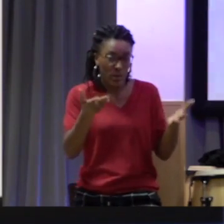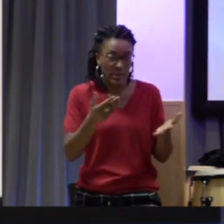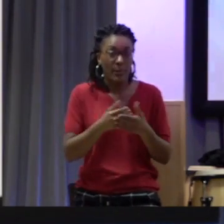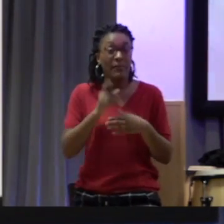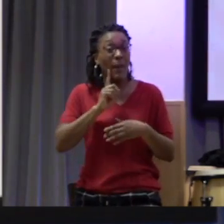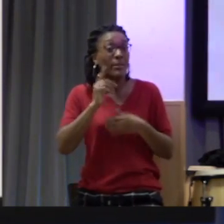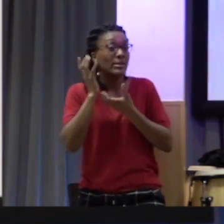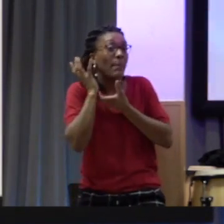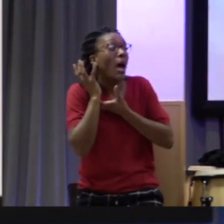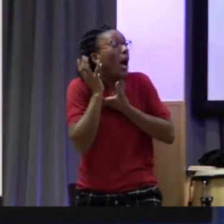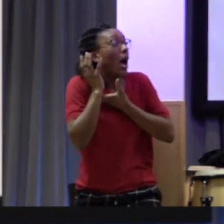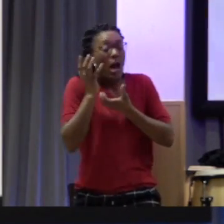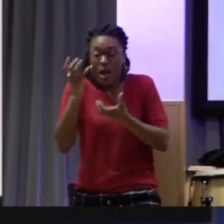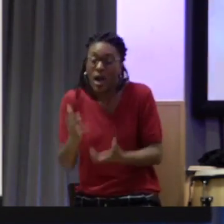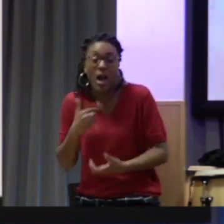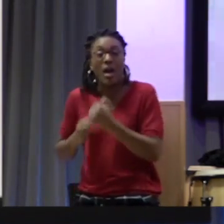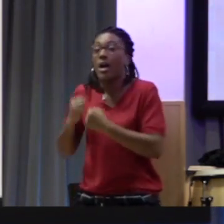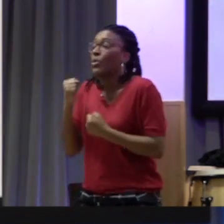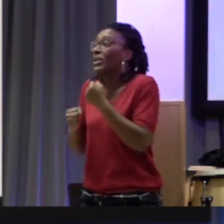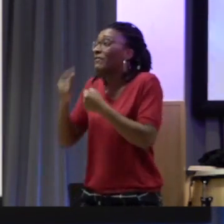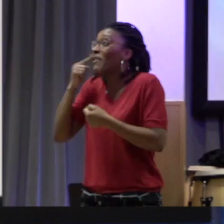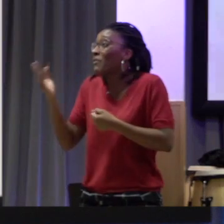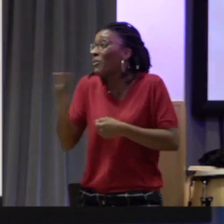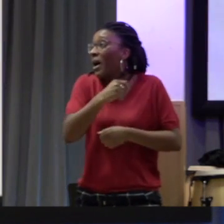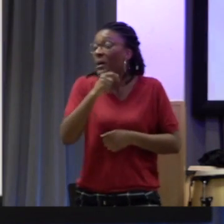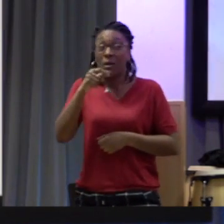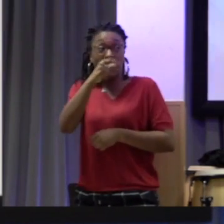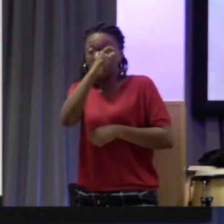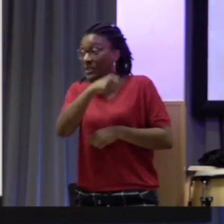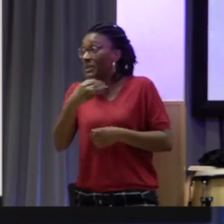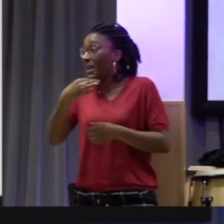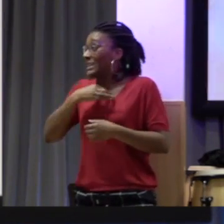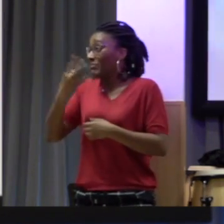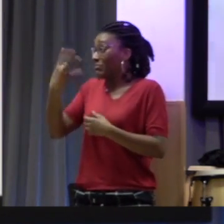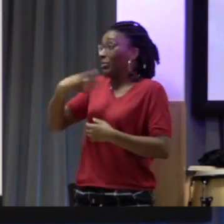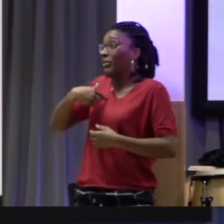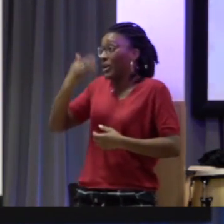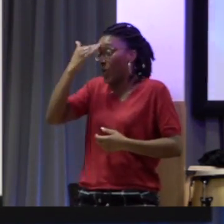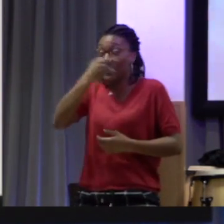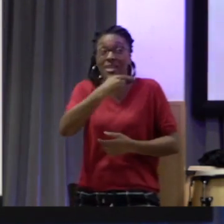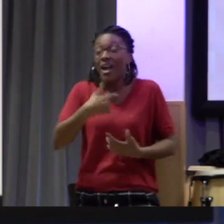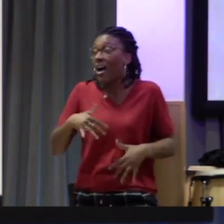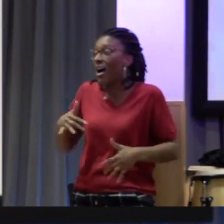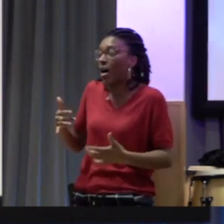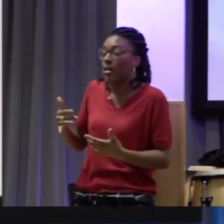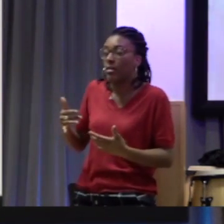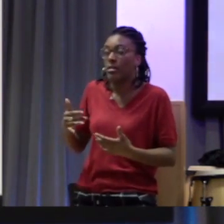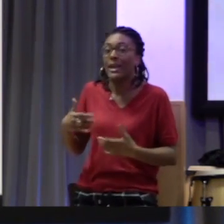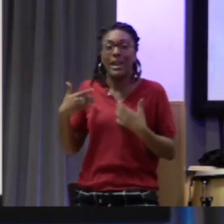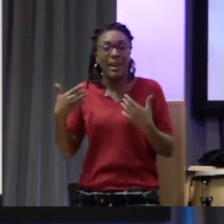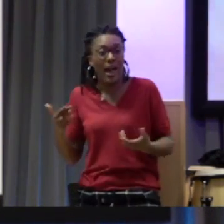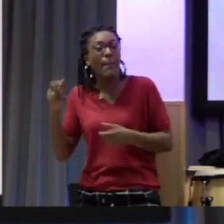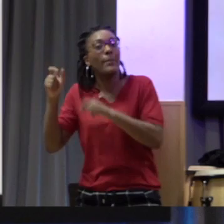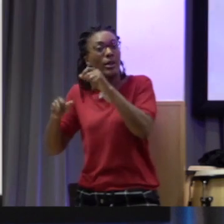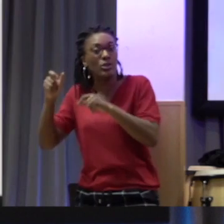monde, venez voir quelqu'un qui a dit ce que je sais. Et c'est au sujet de ces paroles, de ce témoignage,